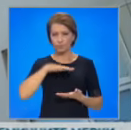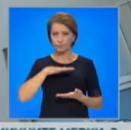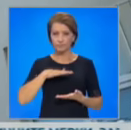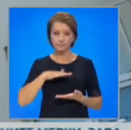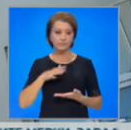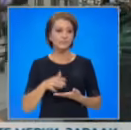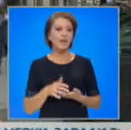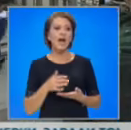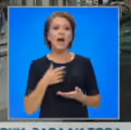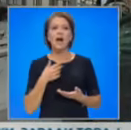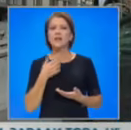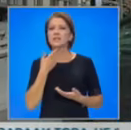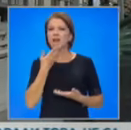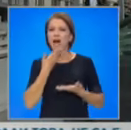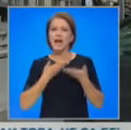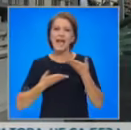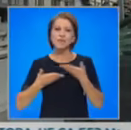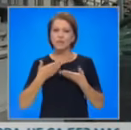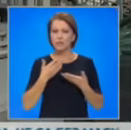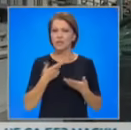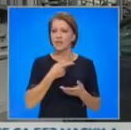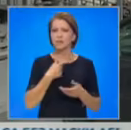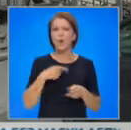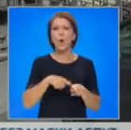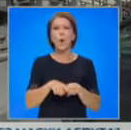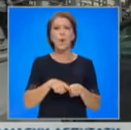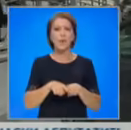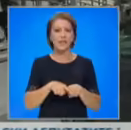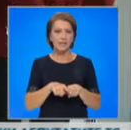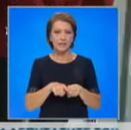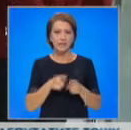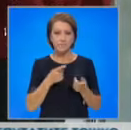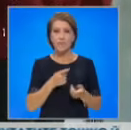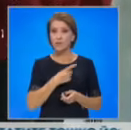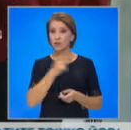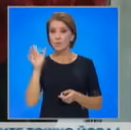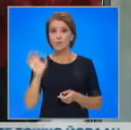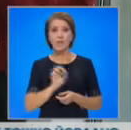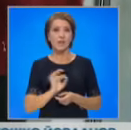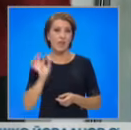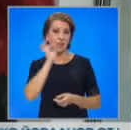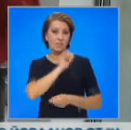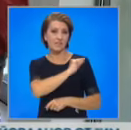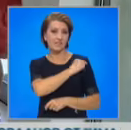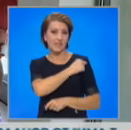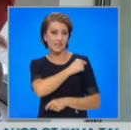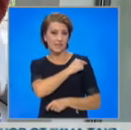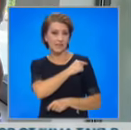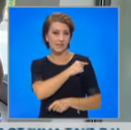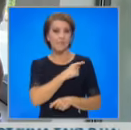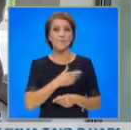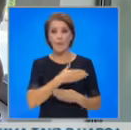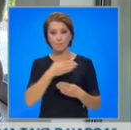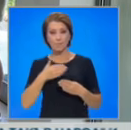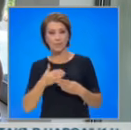съм водил с колегите, които работят в инфекциозно отделение, 100% са неваксинирани. Според здравните власти в Търговище, едва в